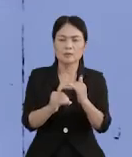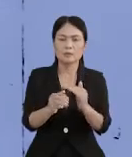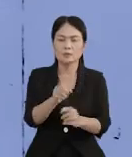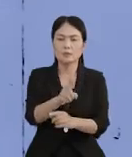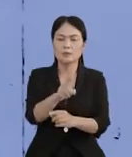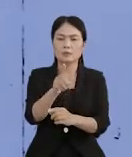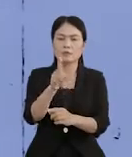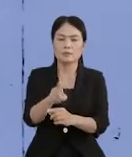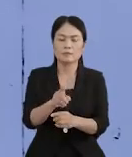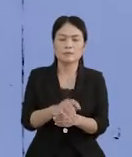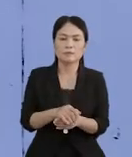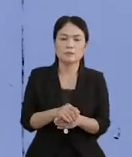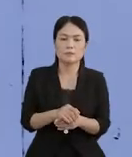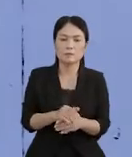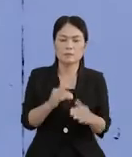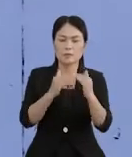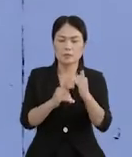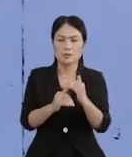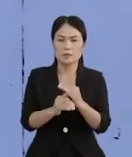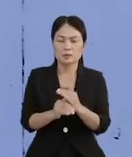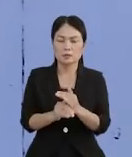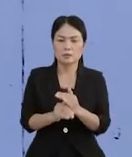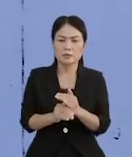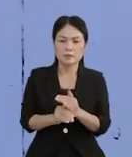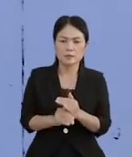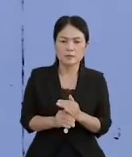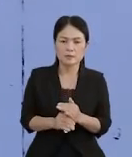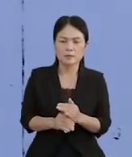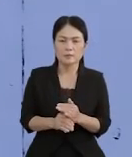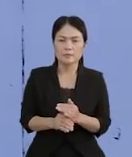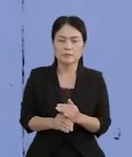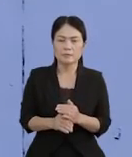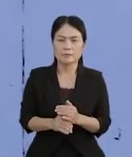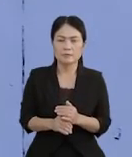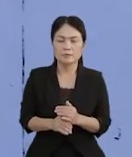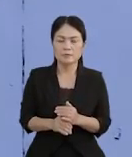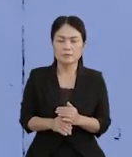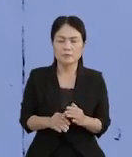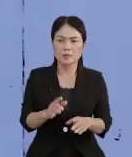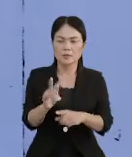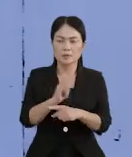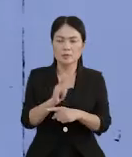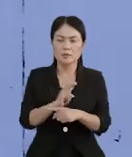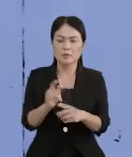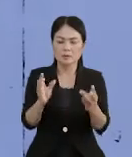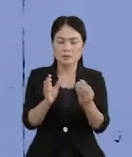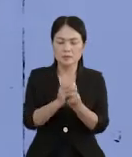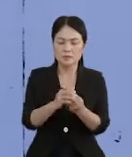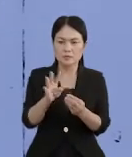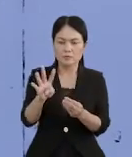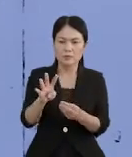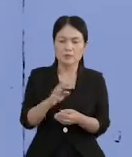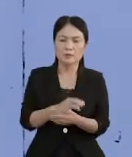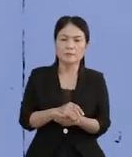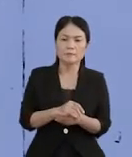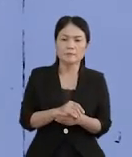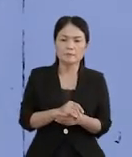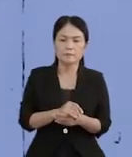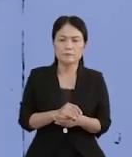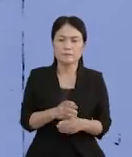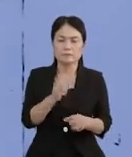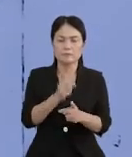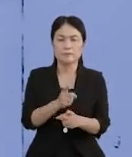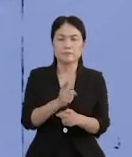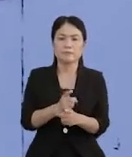ta cầm nọt bỏ thiên, trời đọc xài. Nhưng bỏ mạng vị thi dương miên chùm nụn buồn. Nhưng con trời